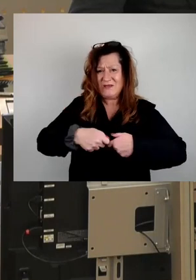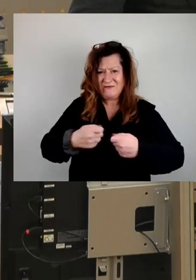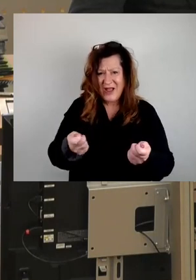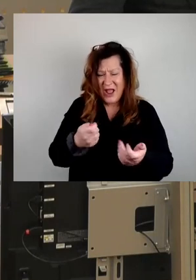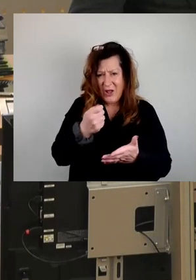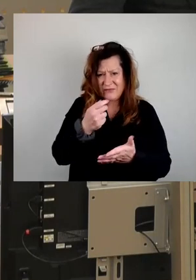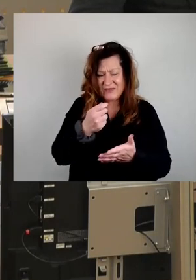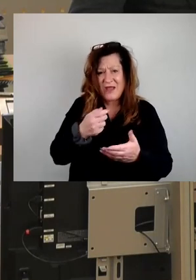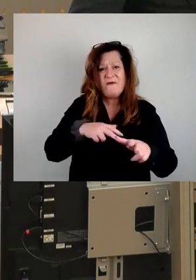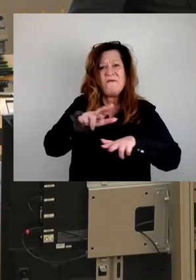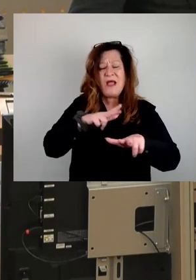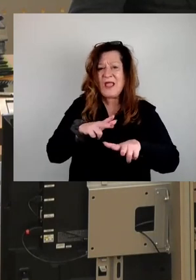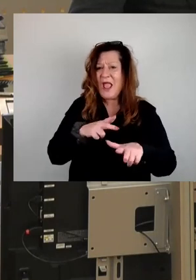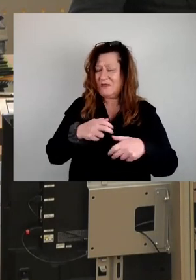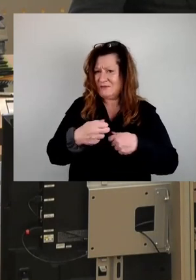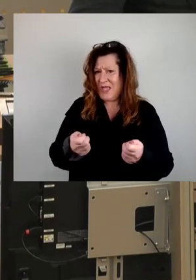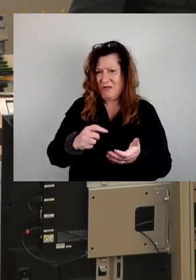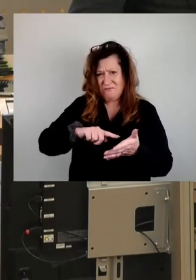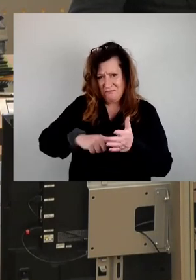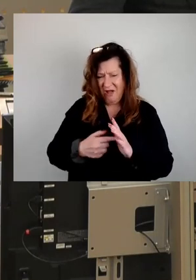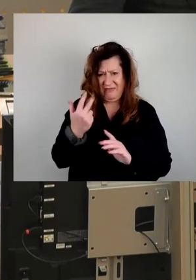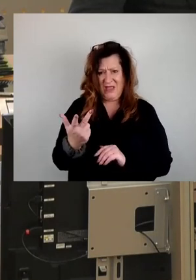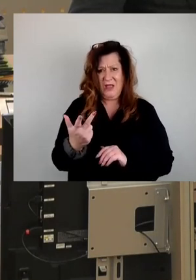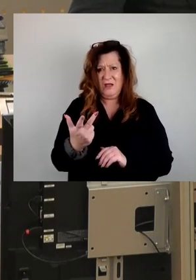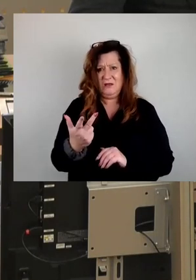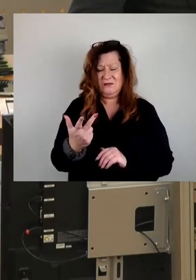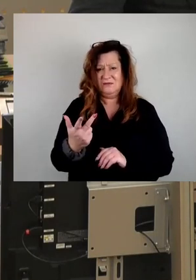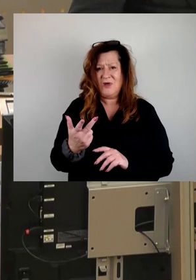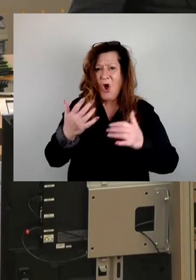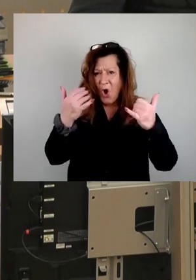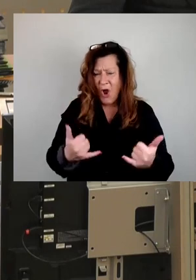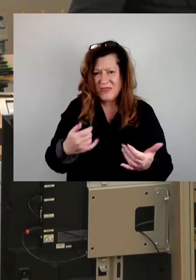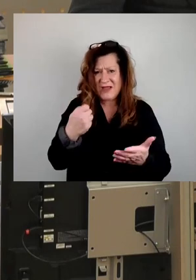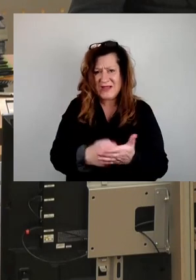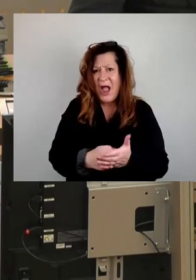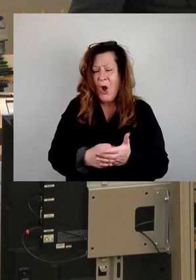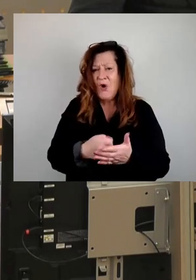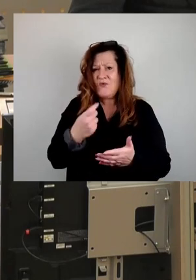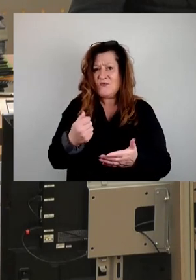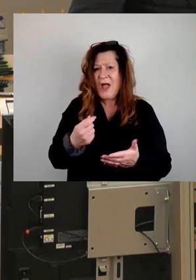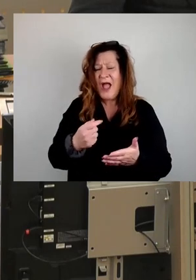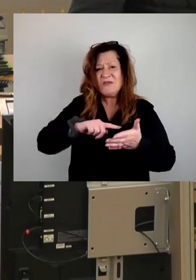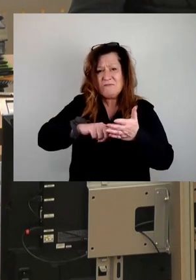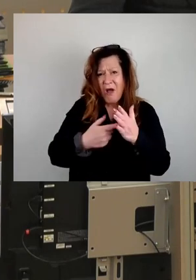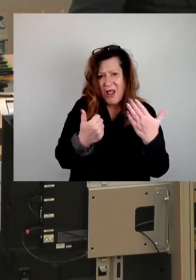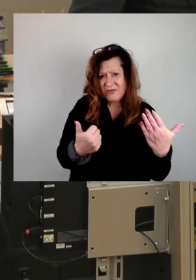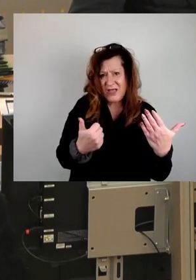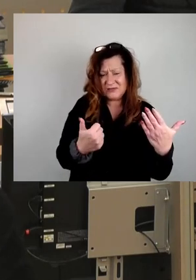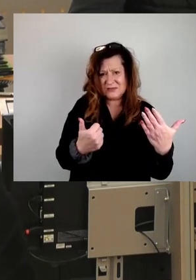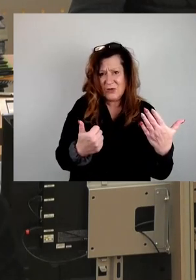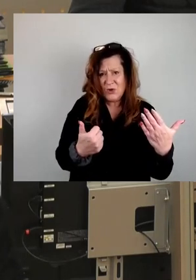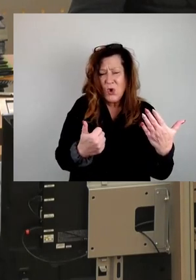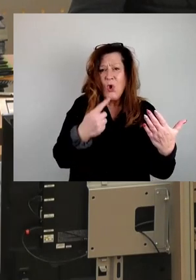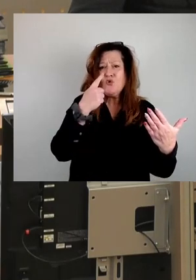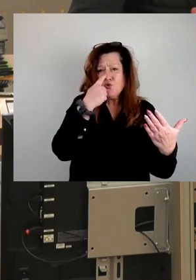Verkehrswert als Kaufpreis zu rechtfertigen. Heute reden wir über einen Kaufpreis von mehr als dem Sechsfachen, nur um ein Konzept umzusetzen,